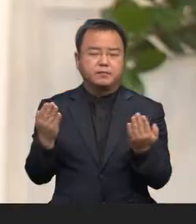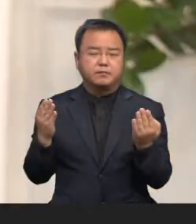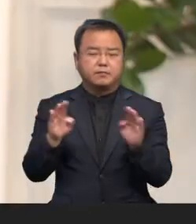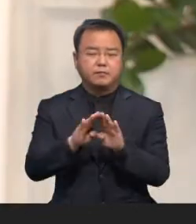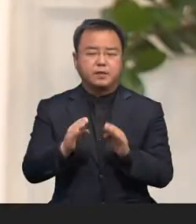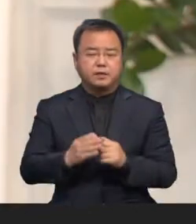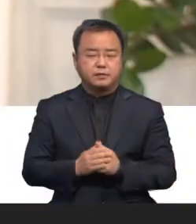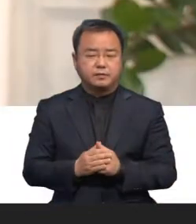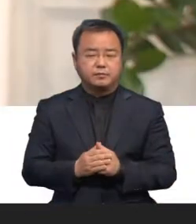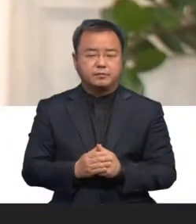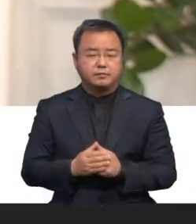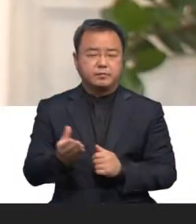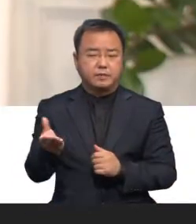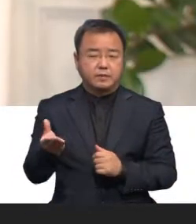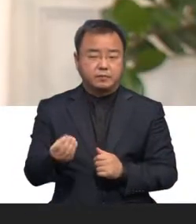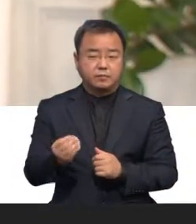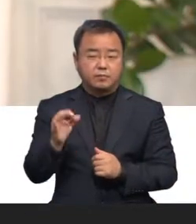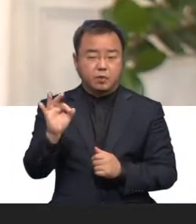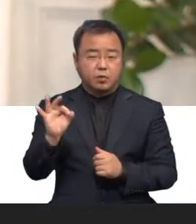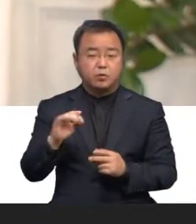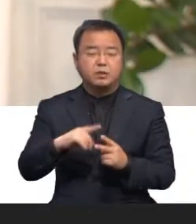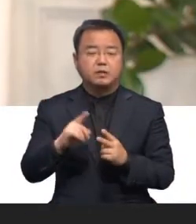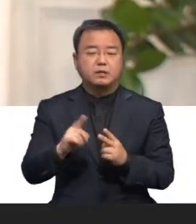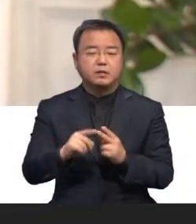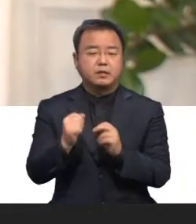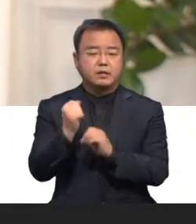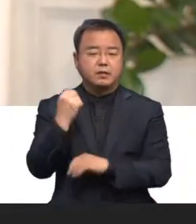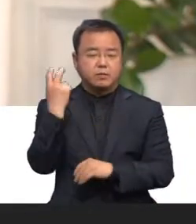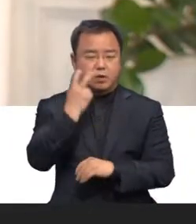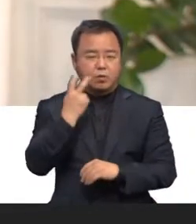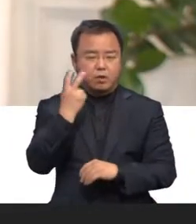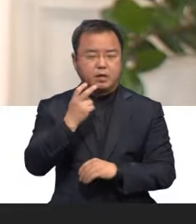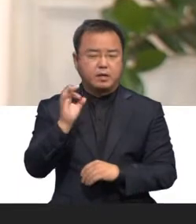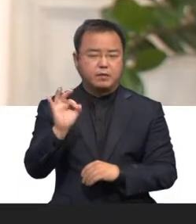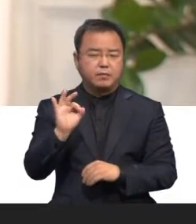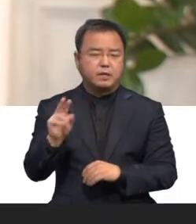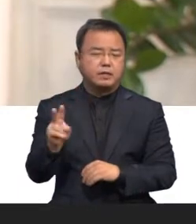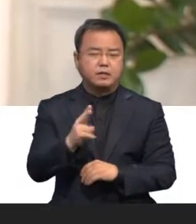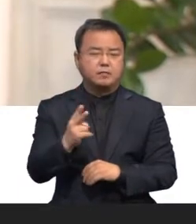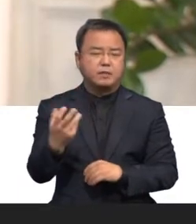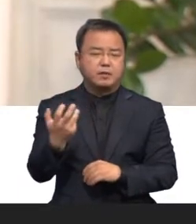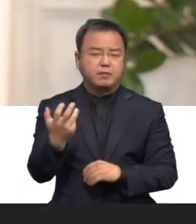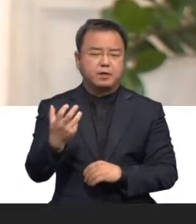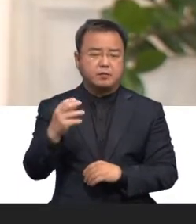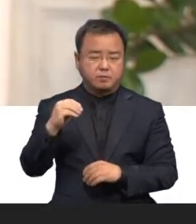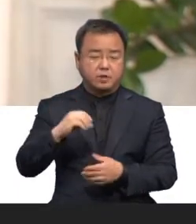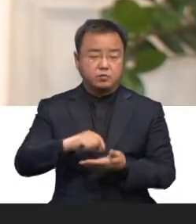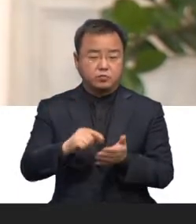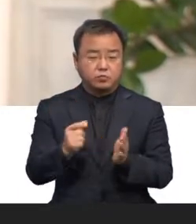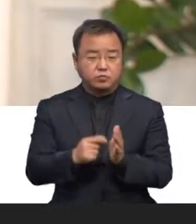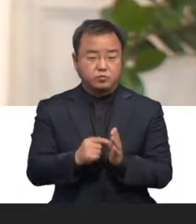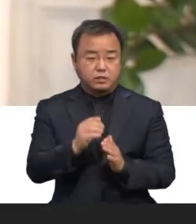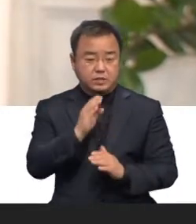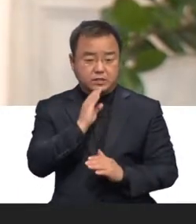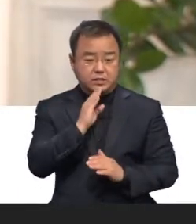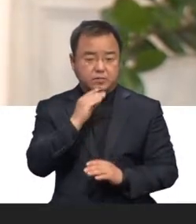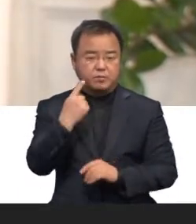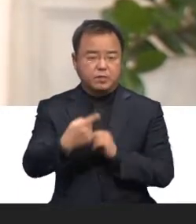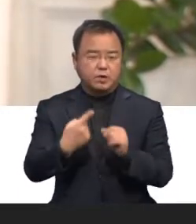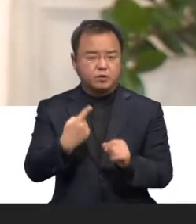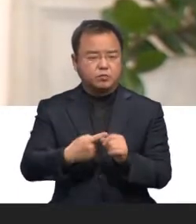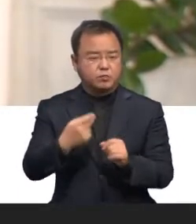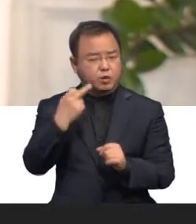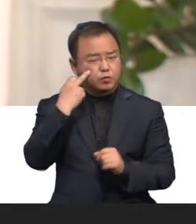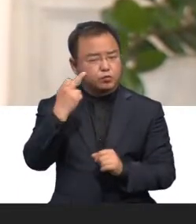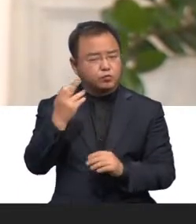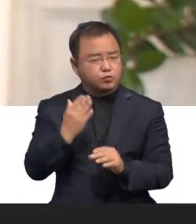임대료랑 여기 기본 관리 이런 것만 280만 원 정도 나가요. 1년 연장인데 만약에 수업을 했다 하면은 뭐